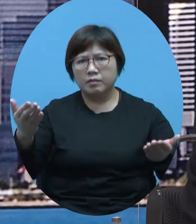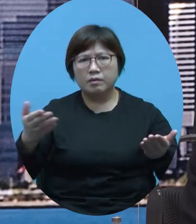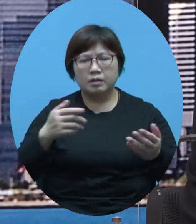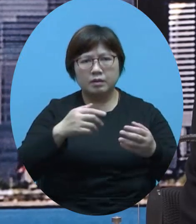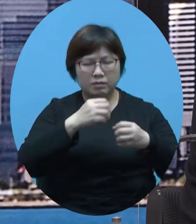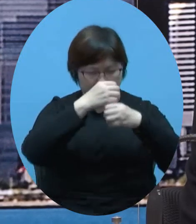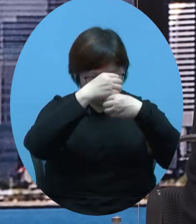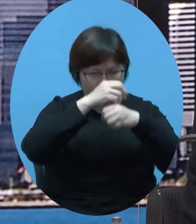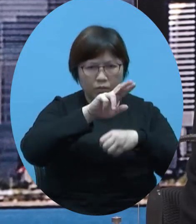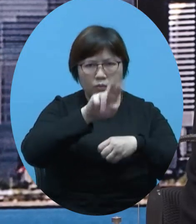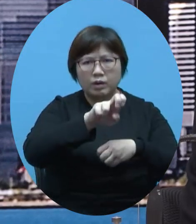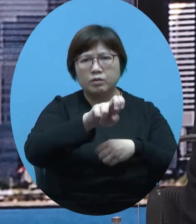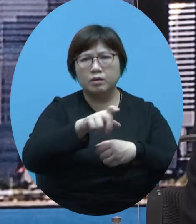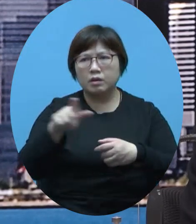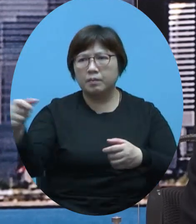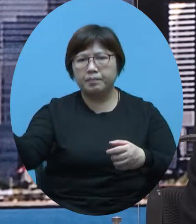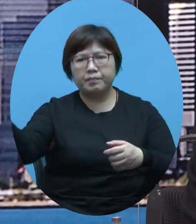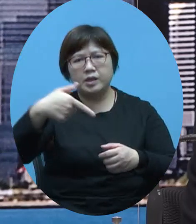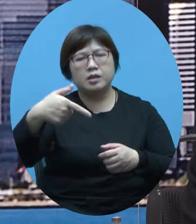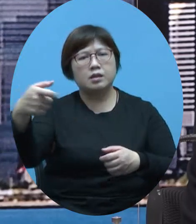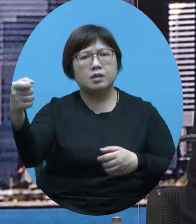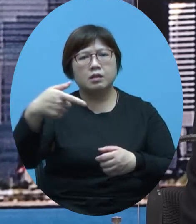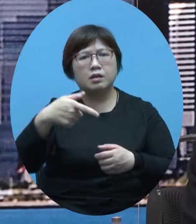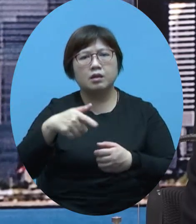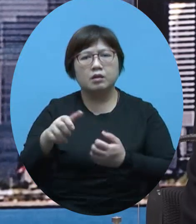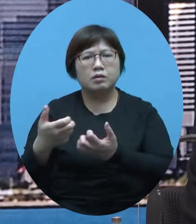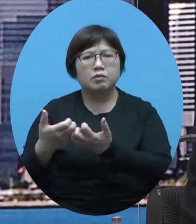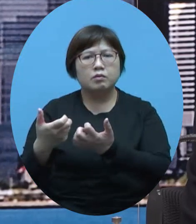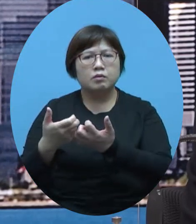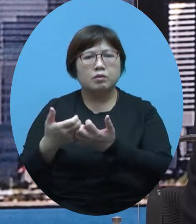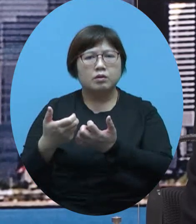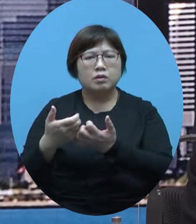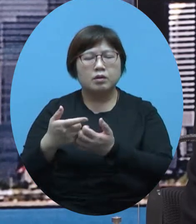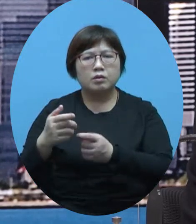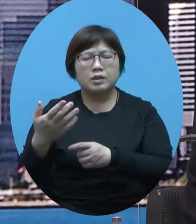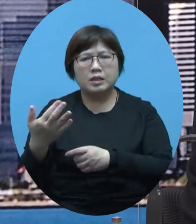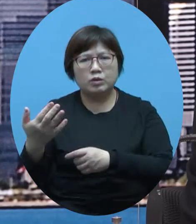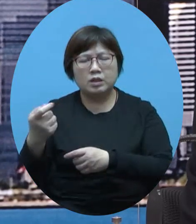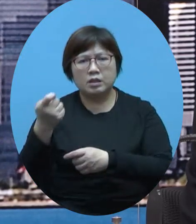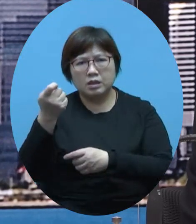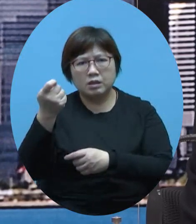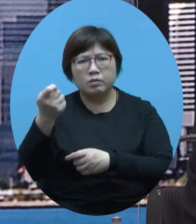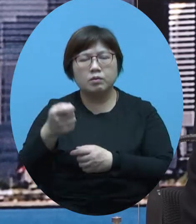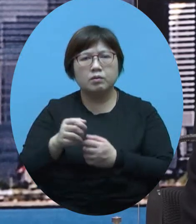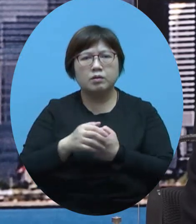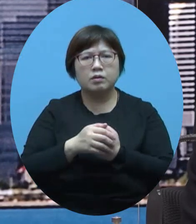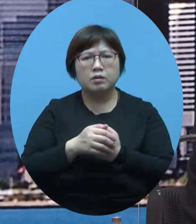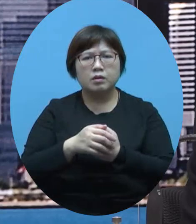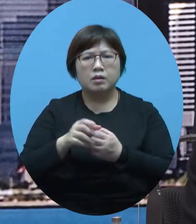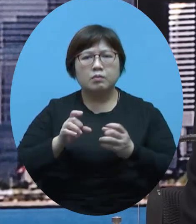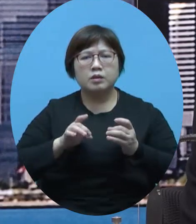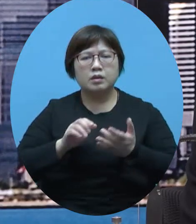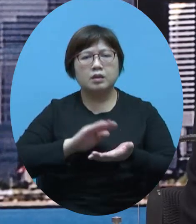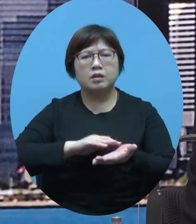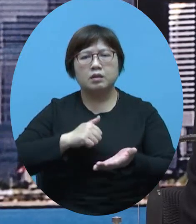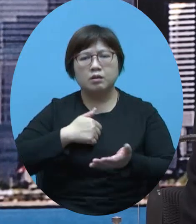測揾到嘅個比率咧係高啲嘅嚇。當然佢哋嘅數目咧就係、是、相對係少啦嚇。咁、所以我哋希望私家醫生咧都可